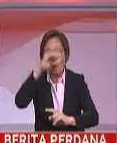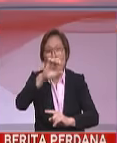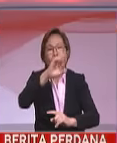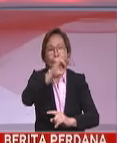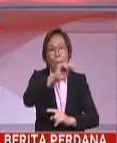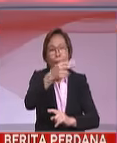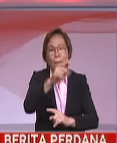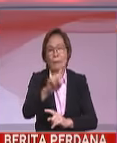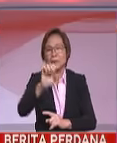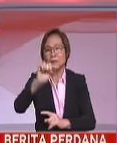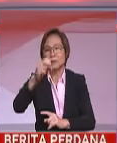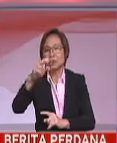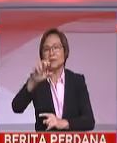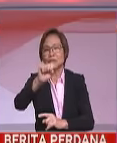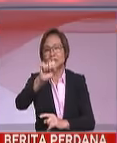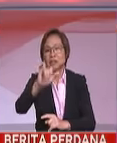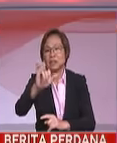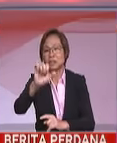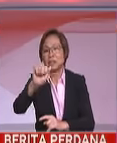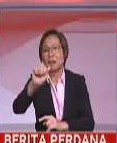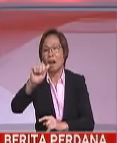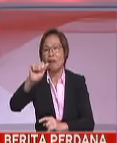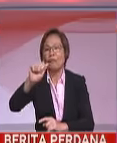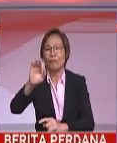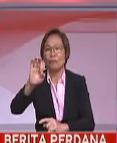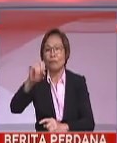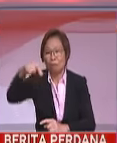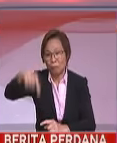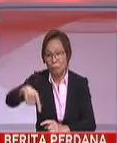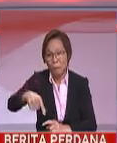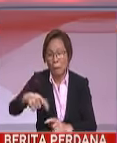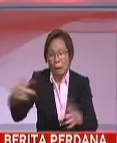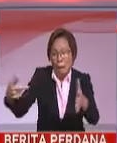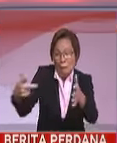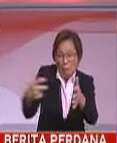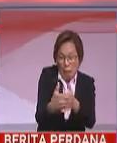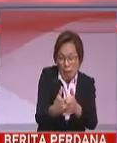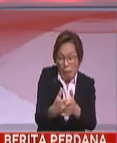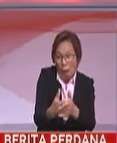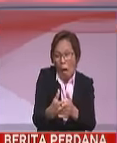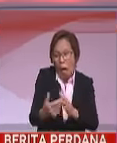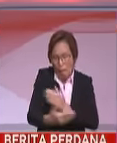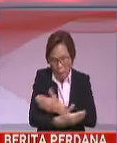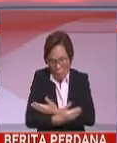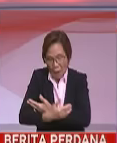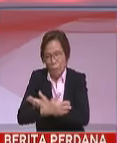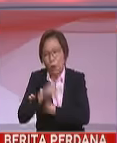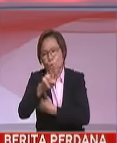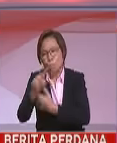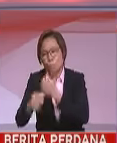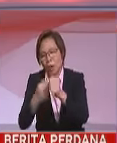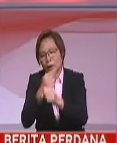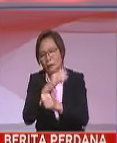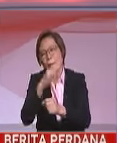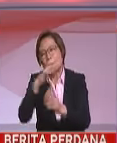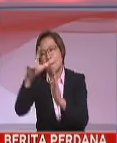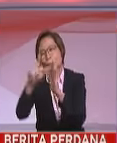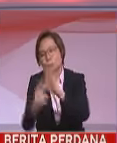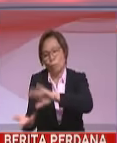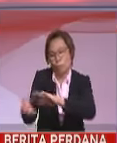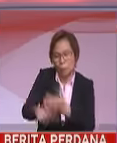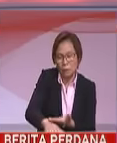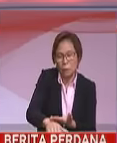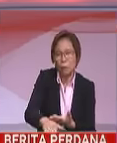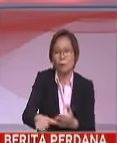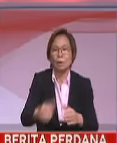dalam kemalangan awal pagi tadi hingga mengorbankan bayi lelakinya berusia 22 hari serta ibu mertuanya.